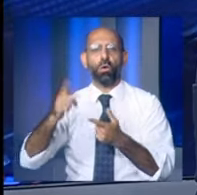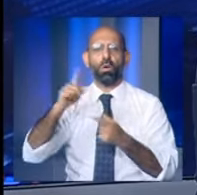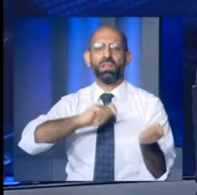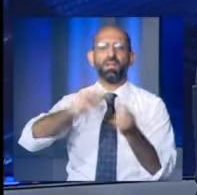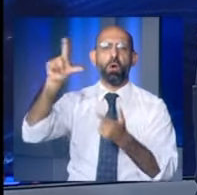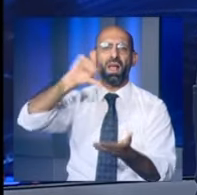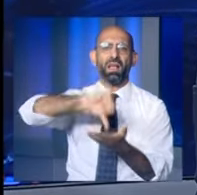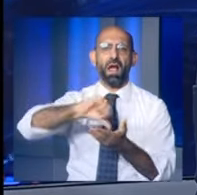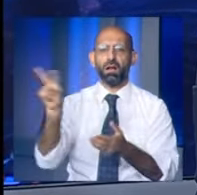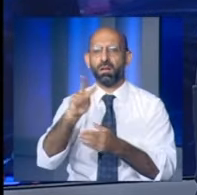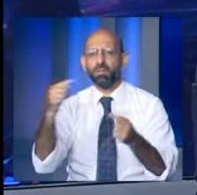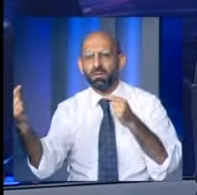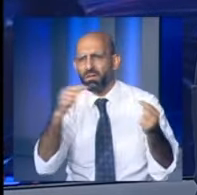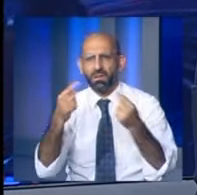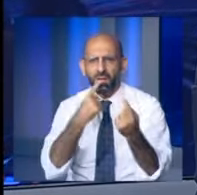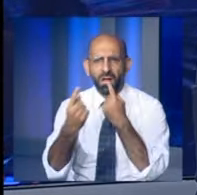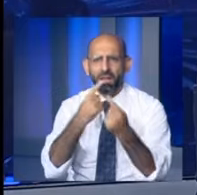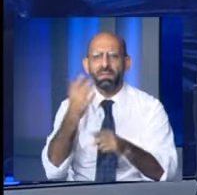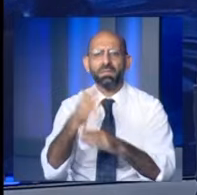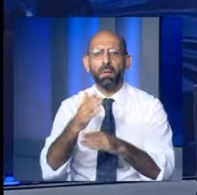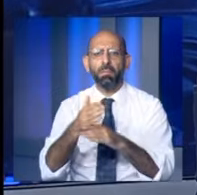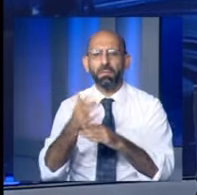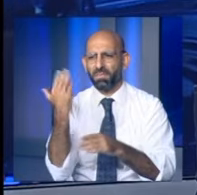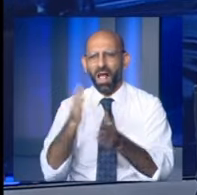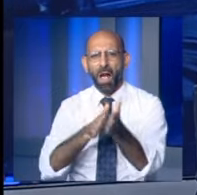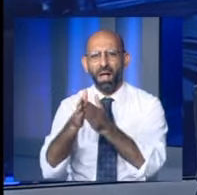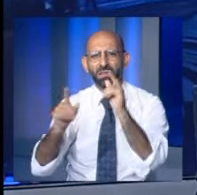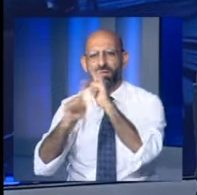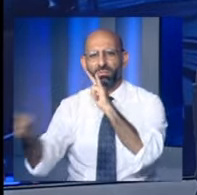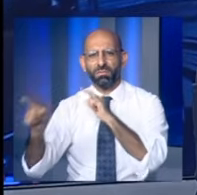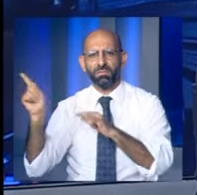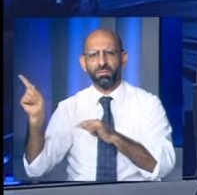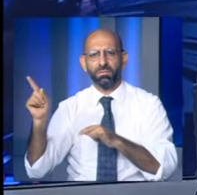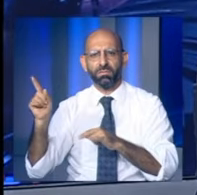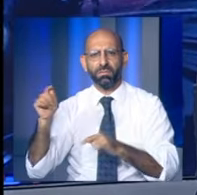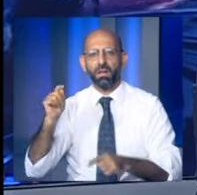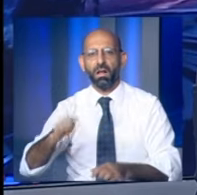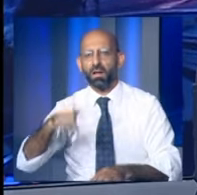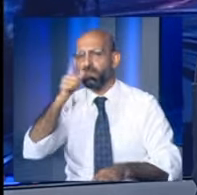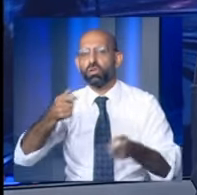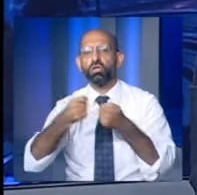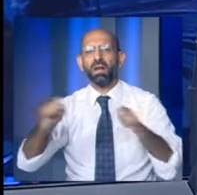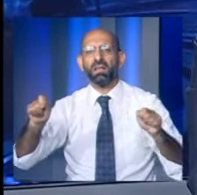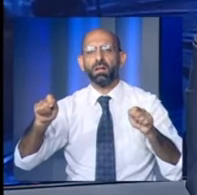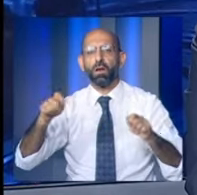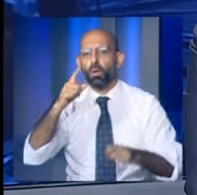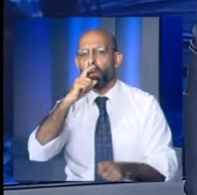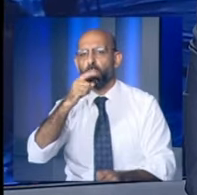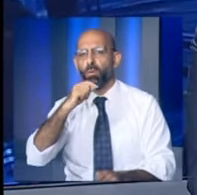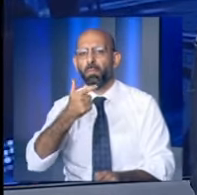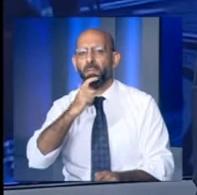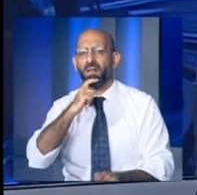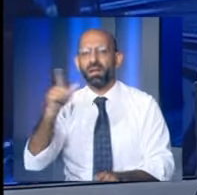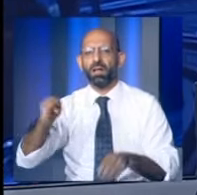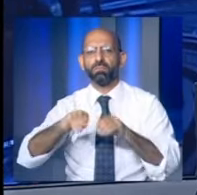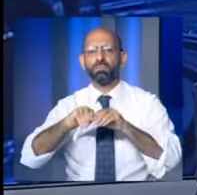الجديد مسعود بزشكيان والحرس الثوري الإيراني حول عملية الرد على اغتيال إسماعيل هنية. هذا الزعم تحدثت عنه